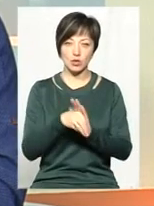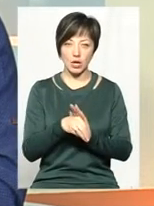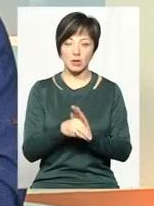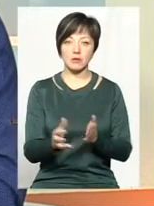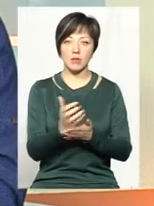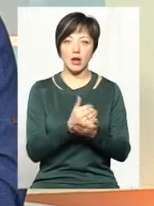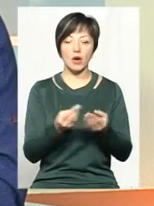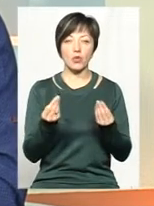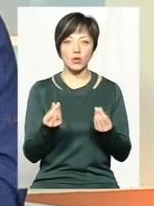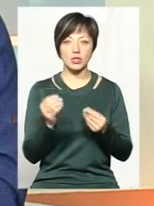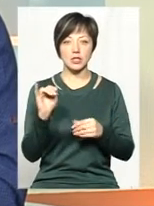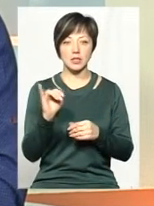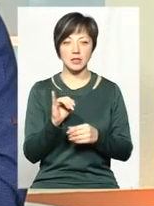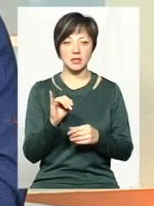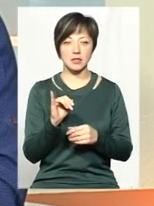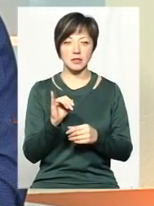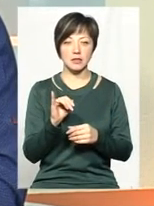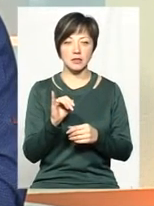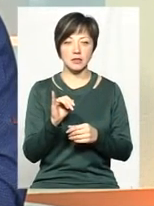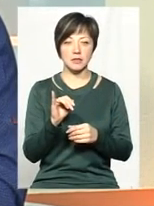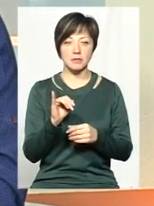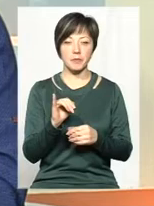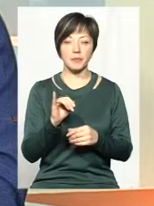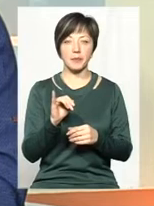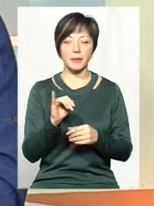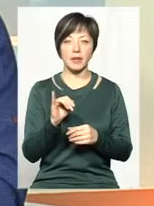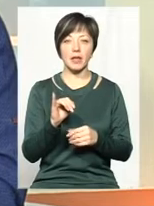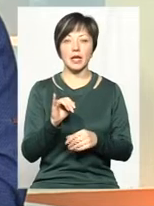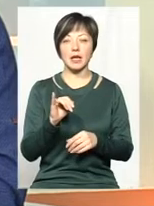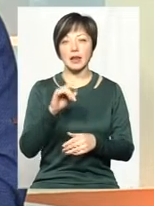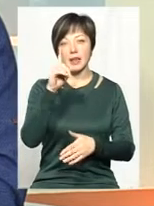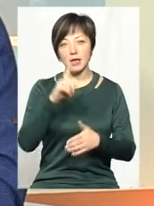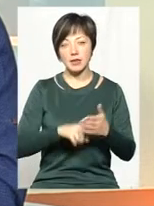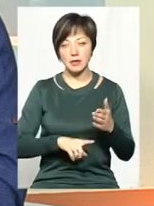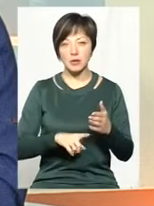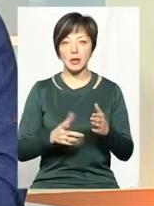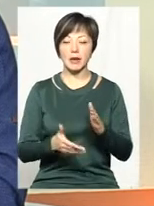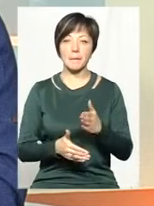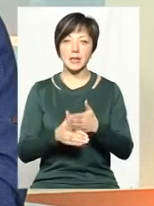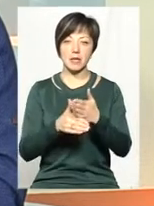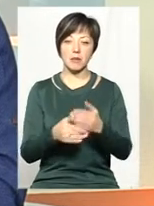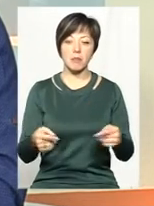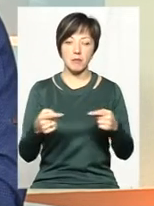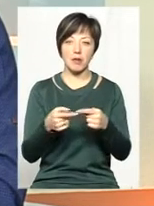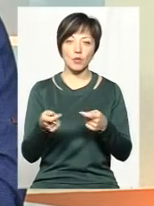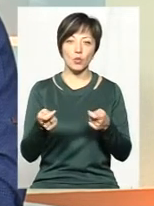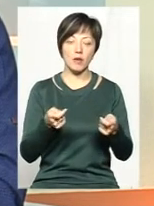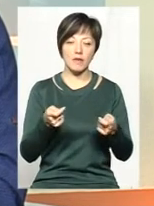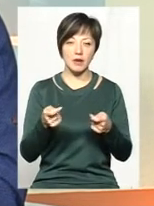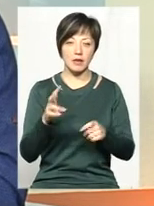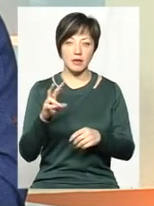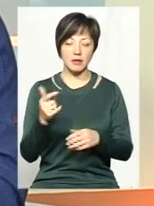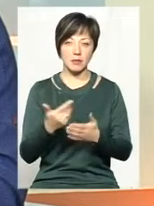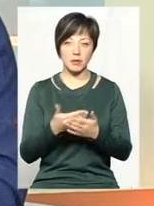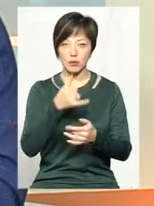долучаються, збирають кошти. І іноді ми покладаємося на підтримку певних управлінь. Наприклад,